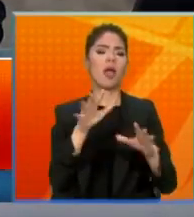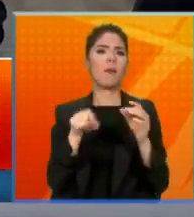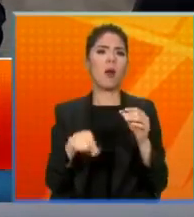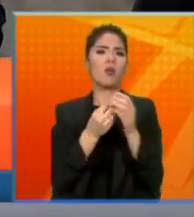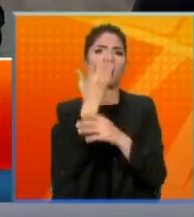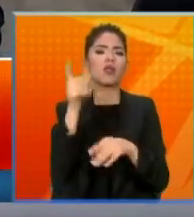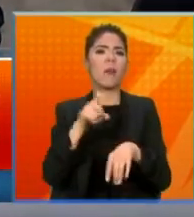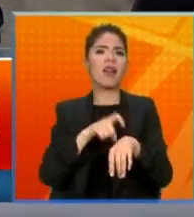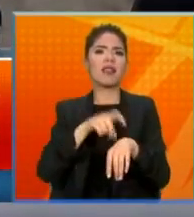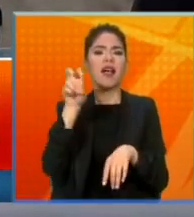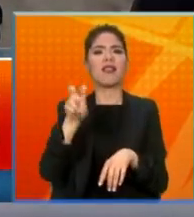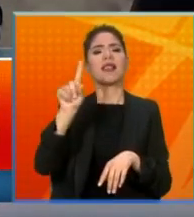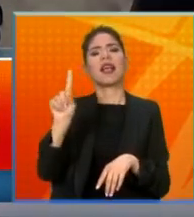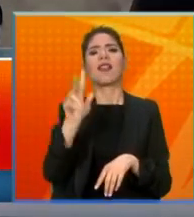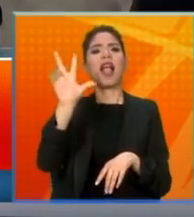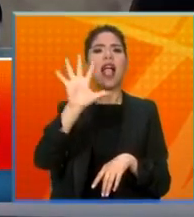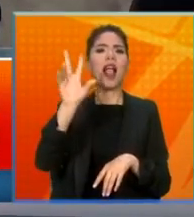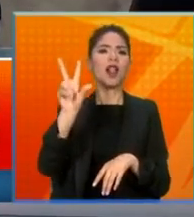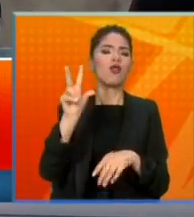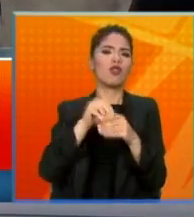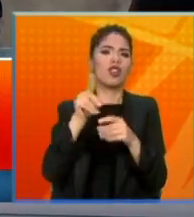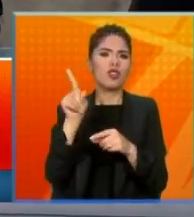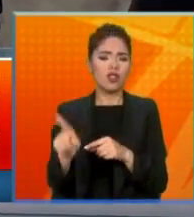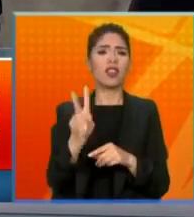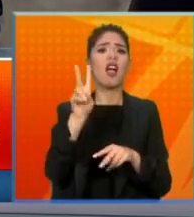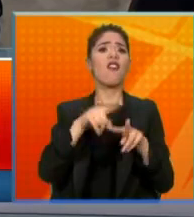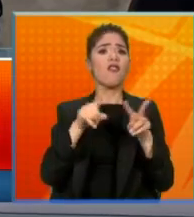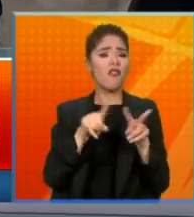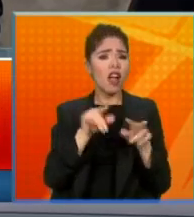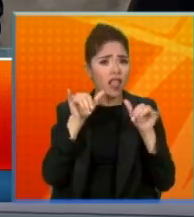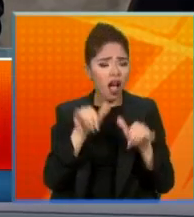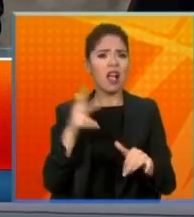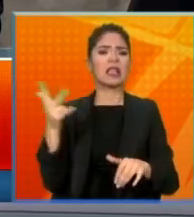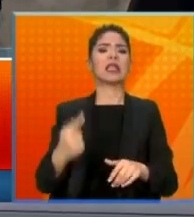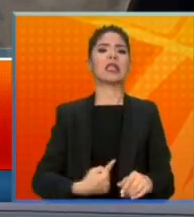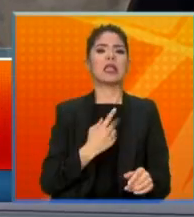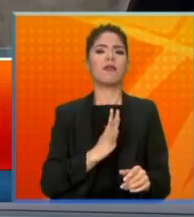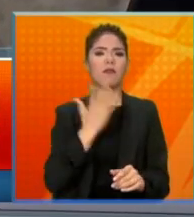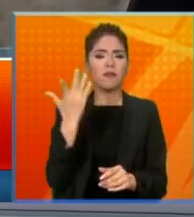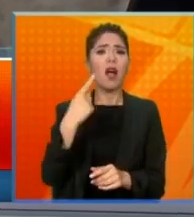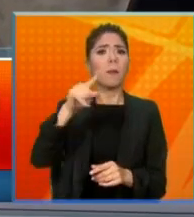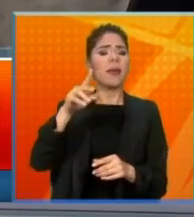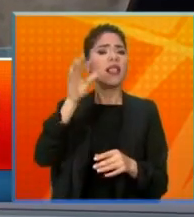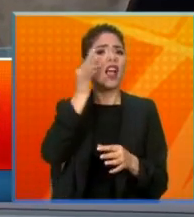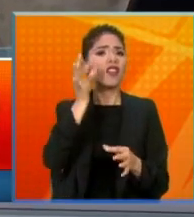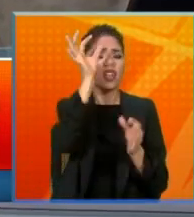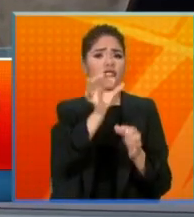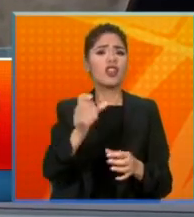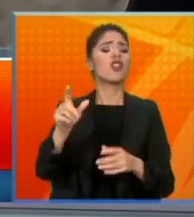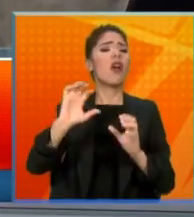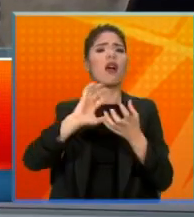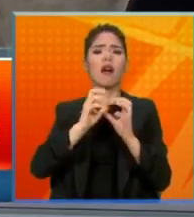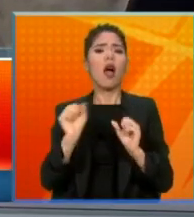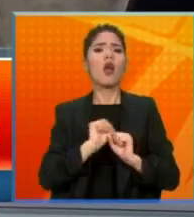meydana geldi. Bu sabah saatler 8.53'ü gösterirken Van'da da aynı şiddette hissedildi. Binlerce kişi kar soğuk